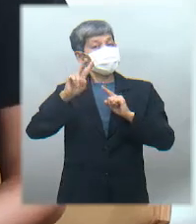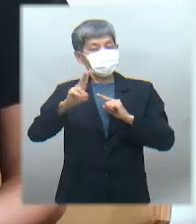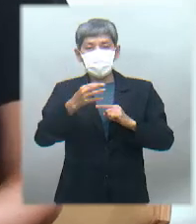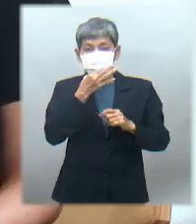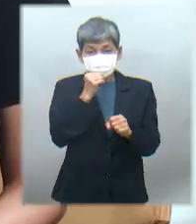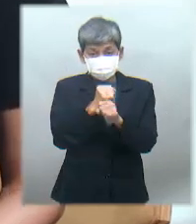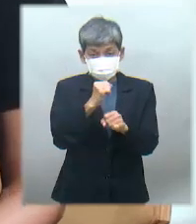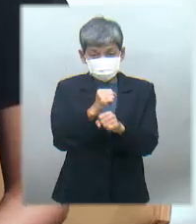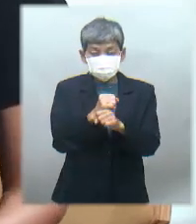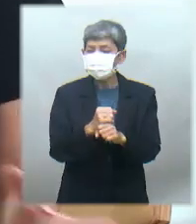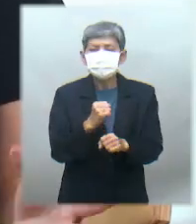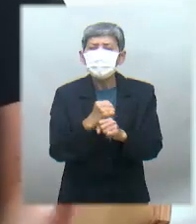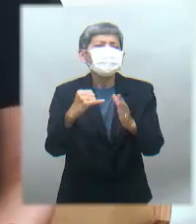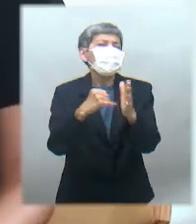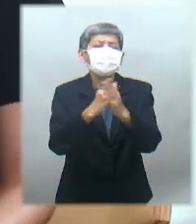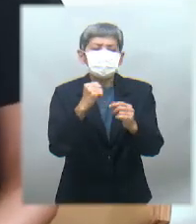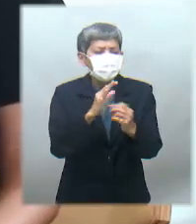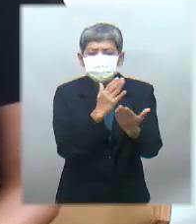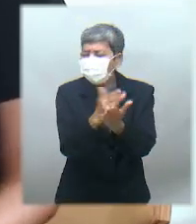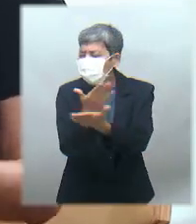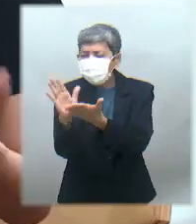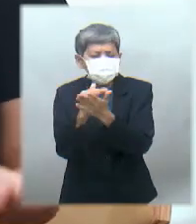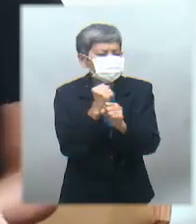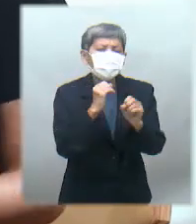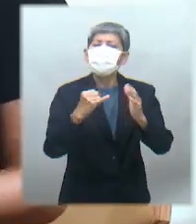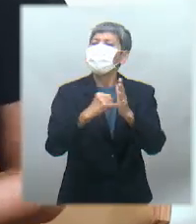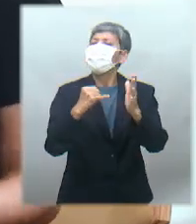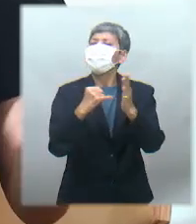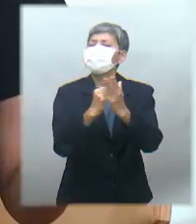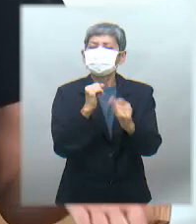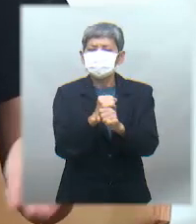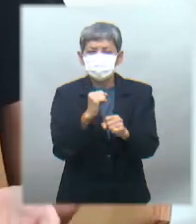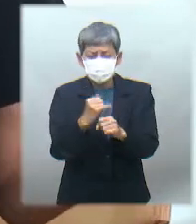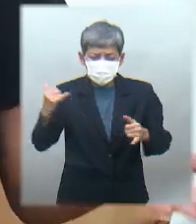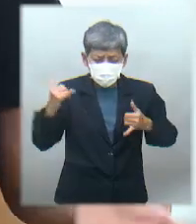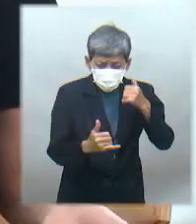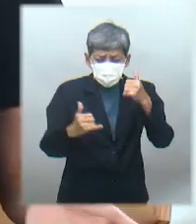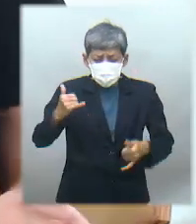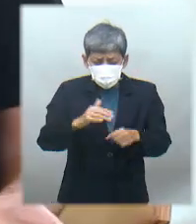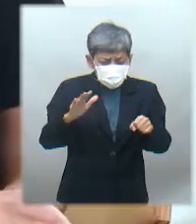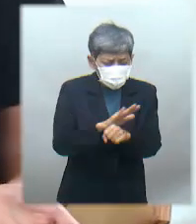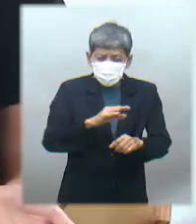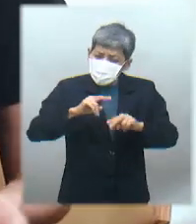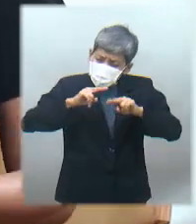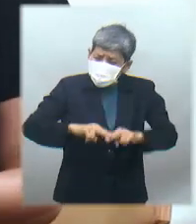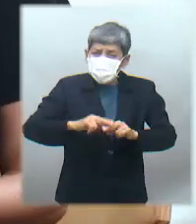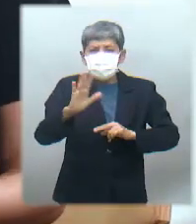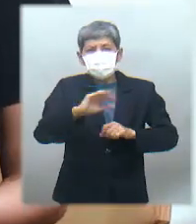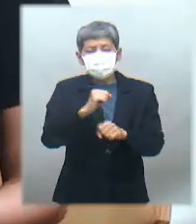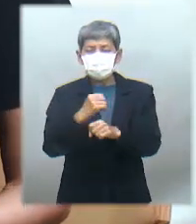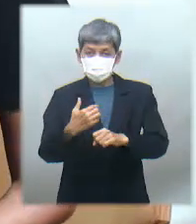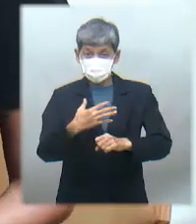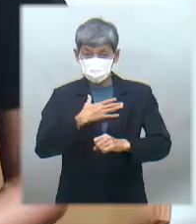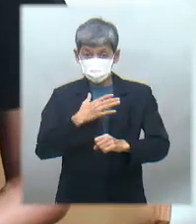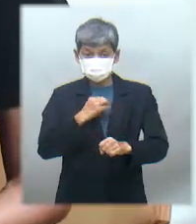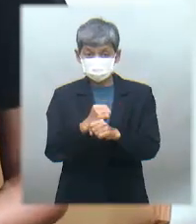onlyน assumption where do get... worldเพรมไม่ได้แล